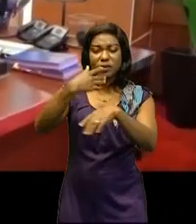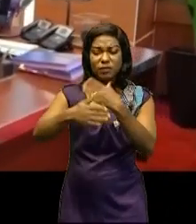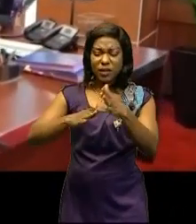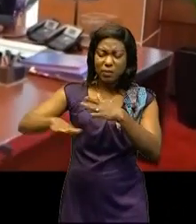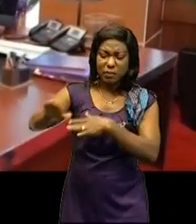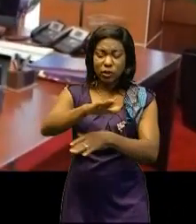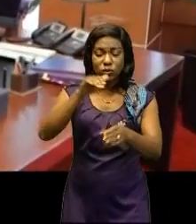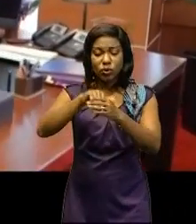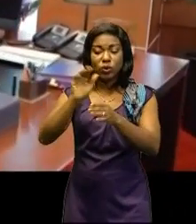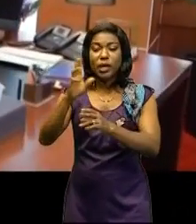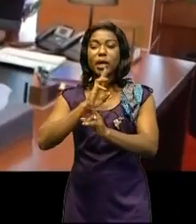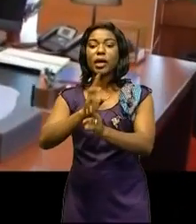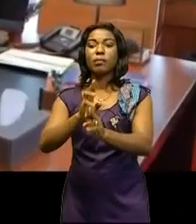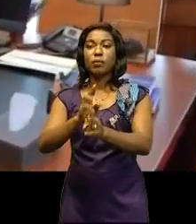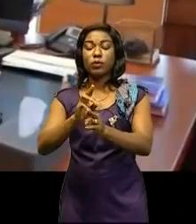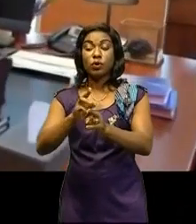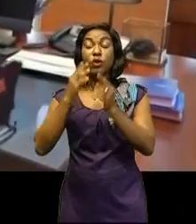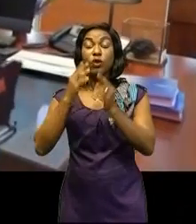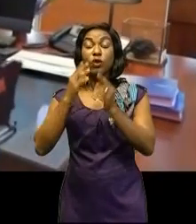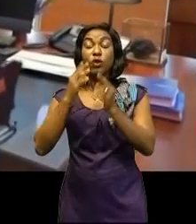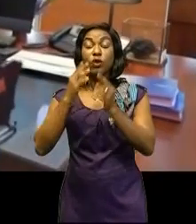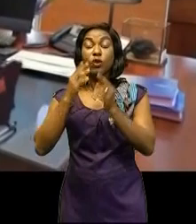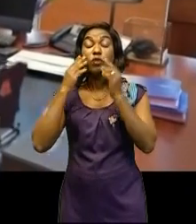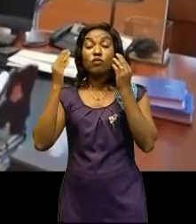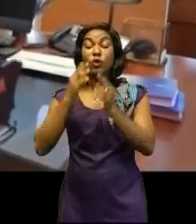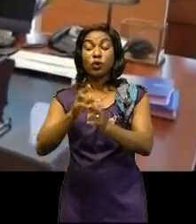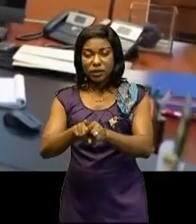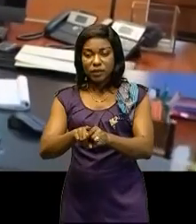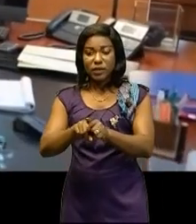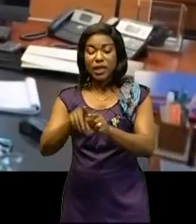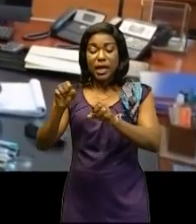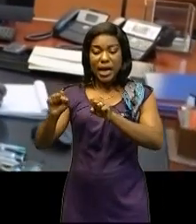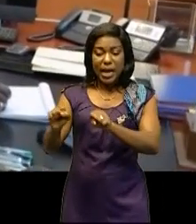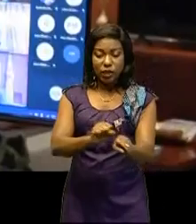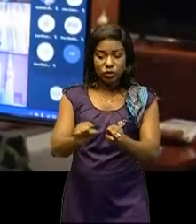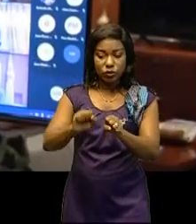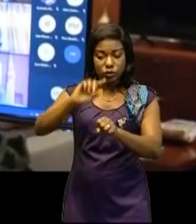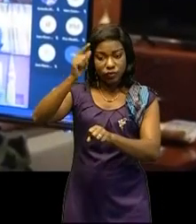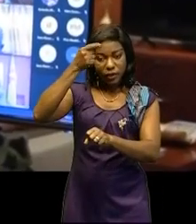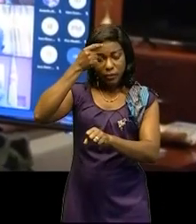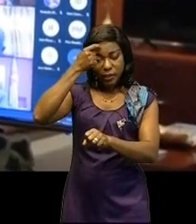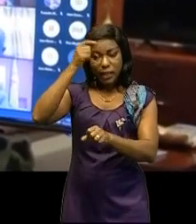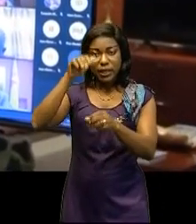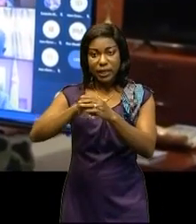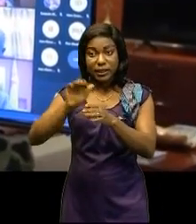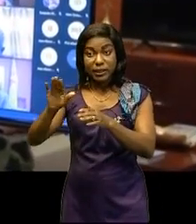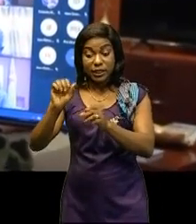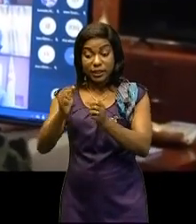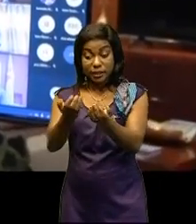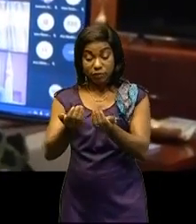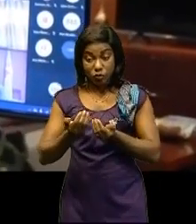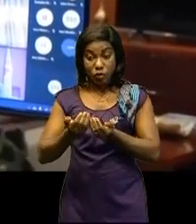rapport. Ceci pourra allier l'action du gouvernement dans ses efforts